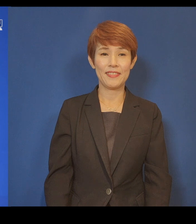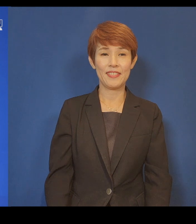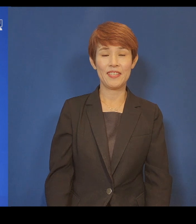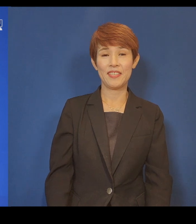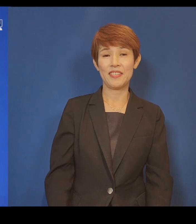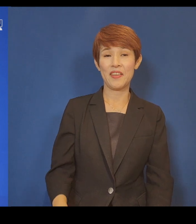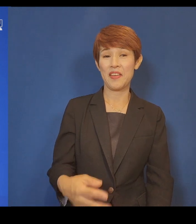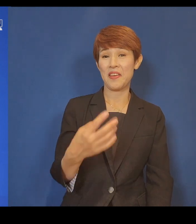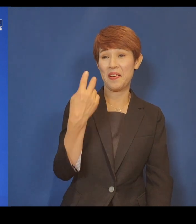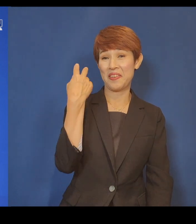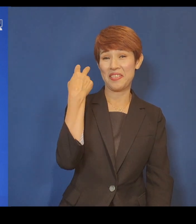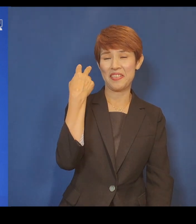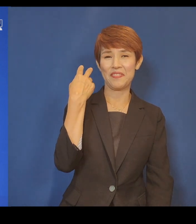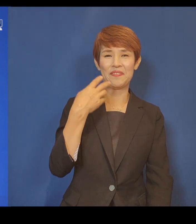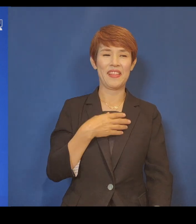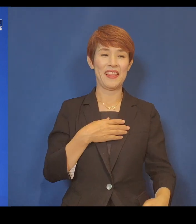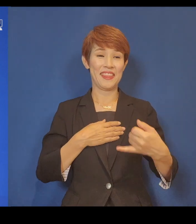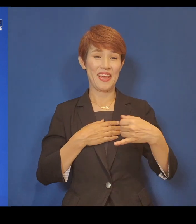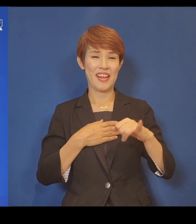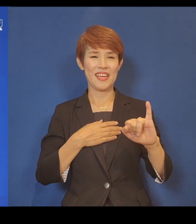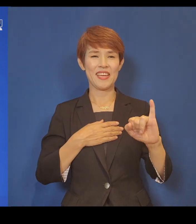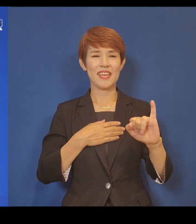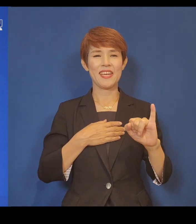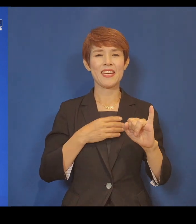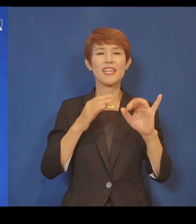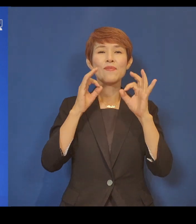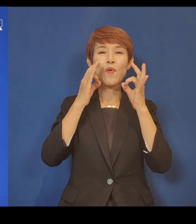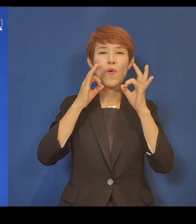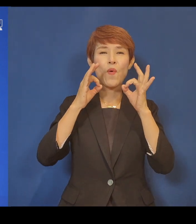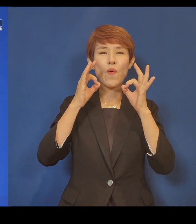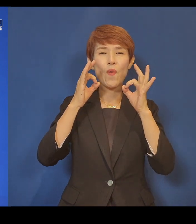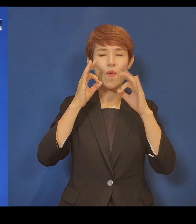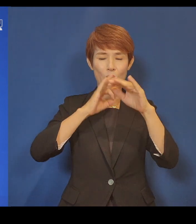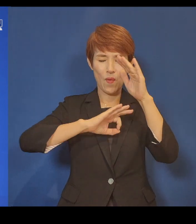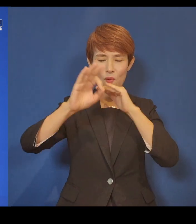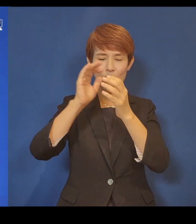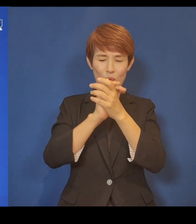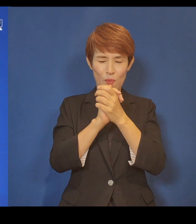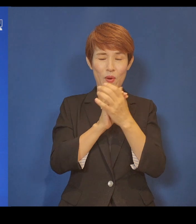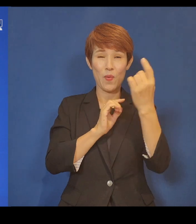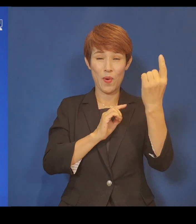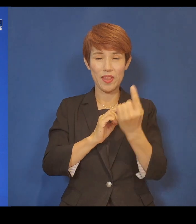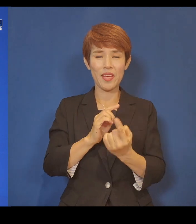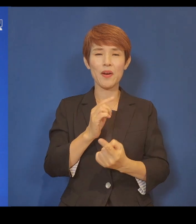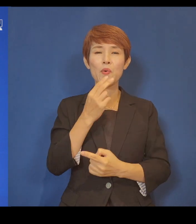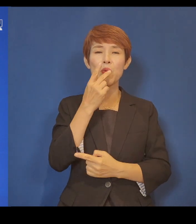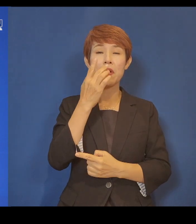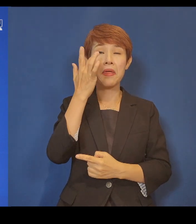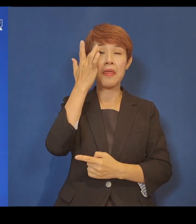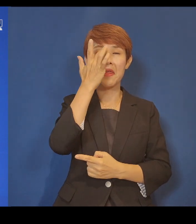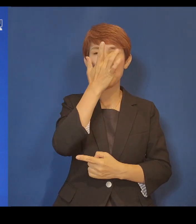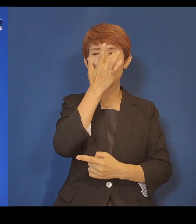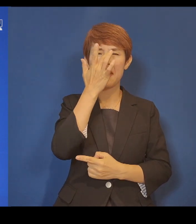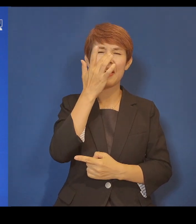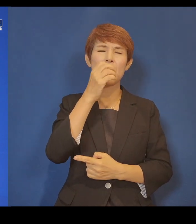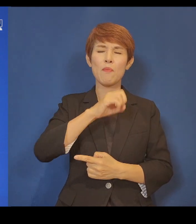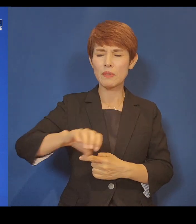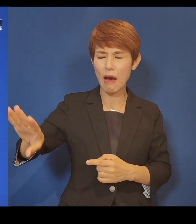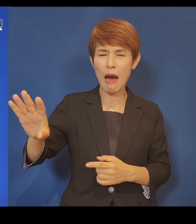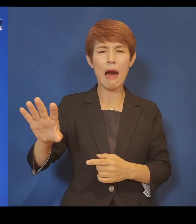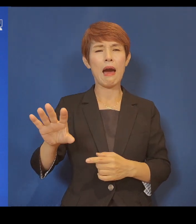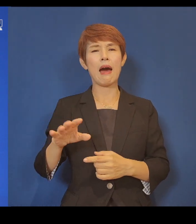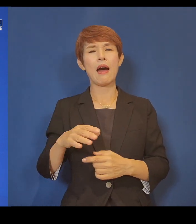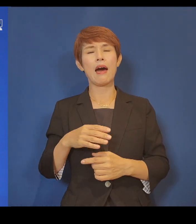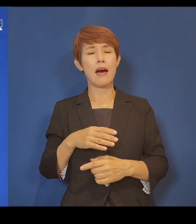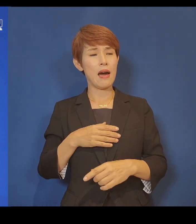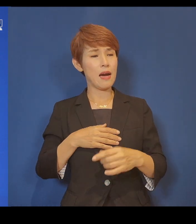그저께 저희 딸아이 하나가 금요기도에 왔다가 렌즈를 잃어버렸대요. 집에 가서 제가 물었어요.